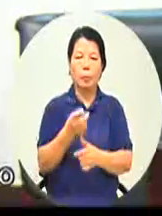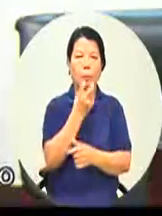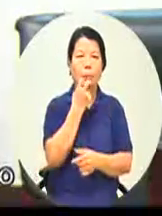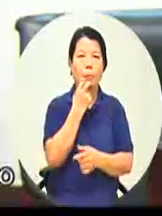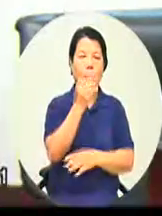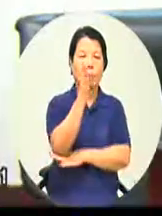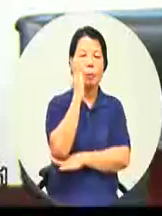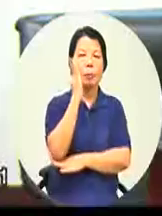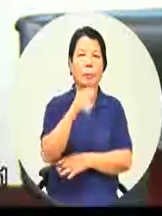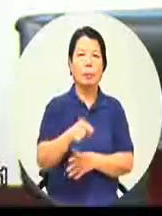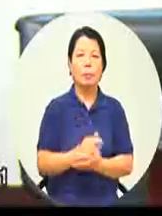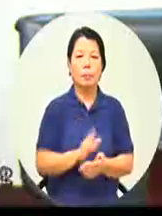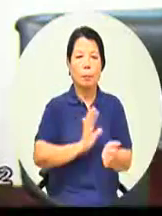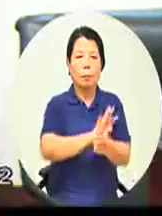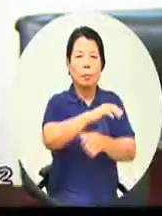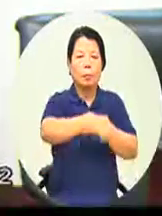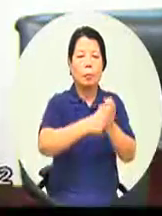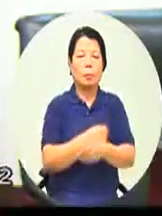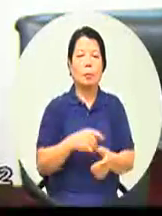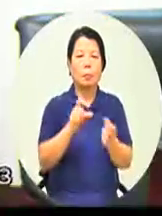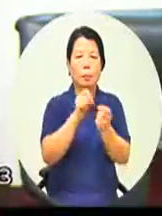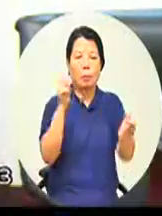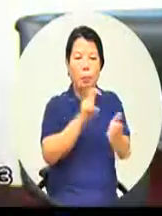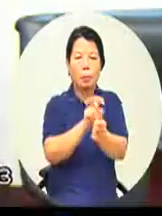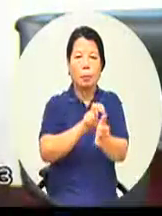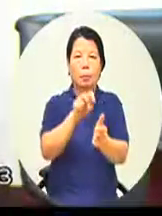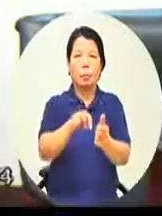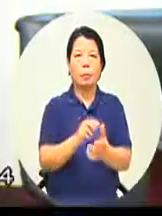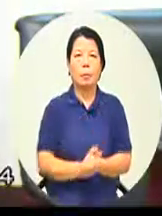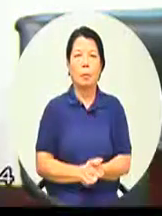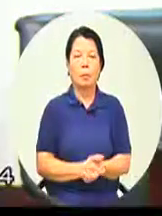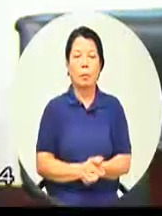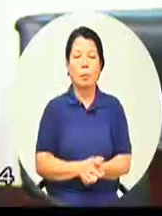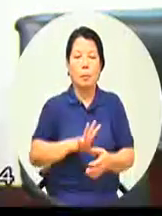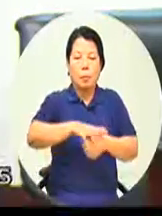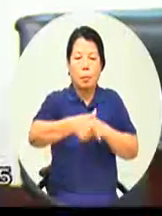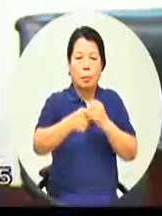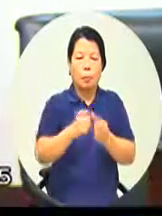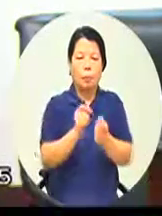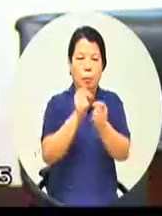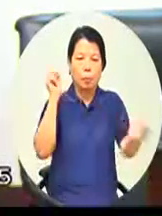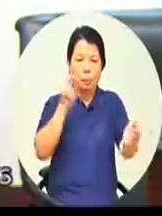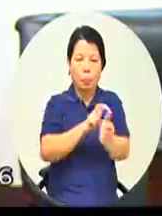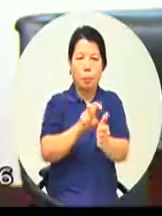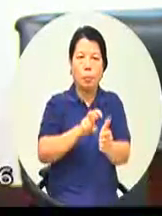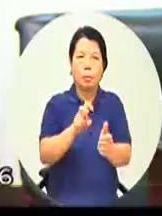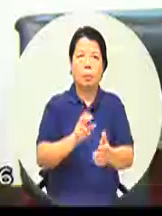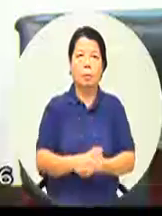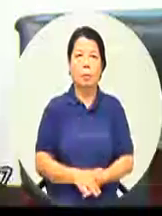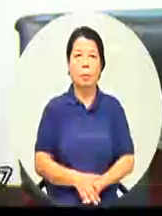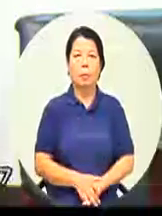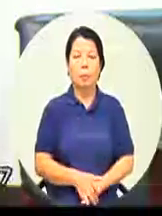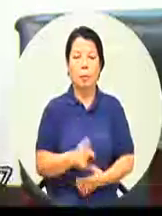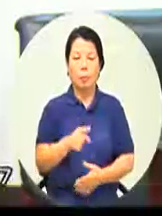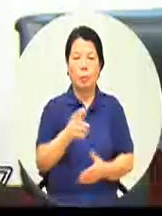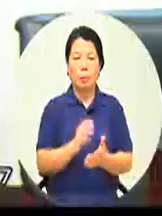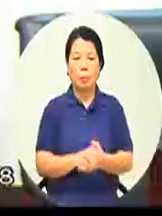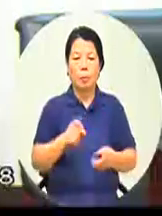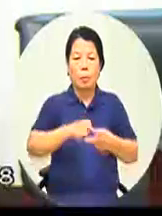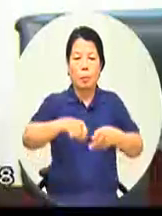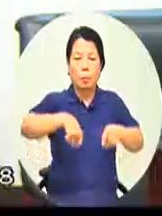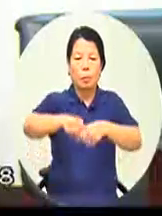府推广啊，咱的糖造，包括我相信糖造是它的工程比